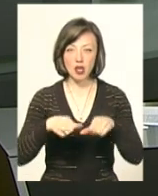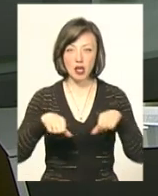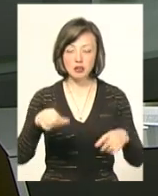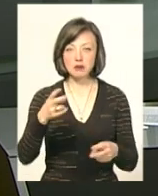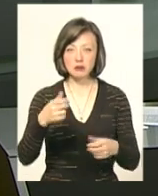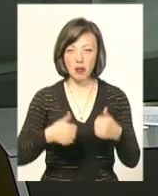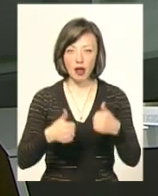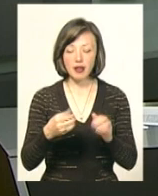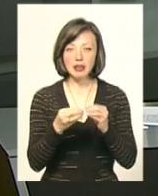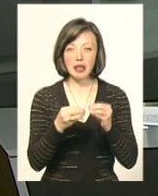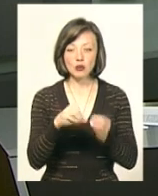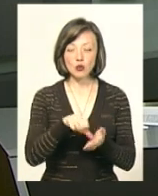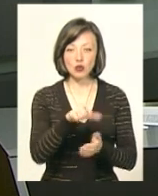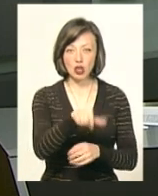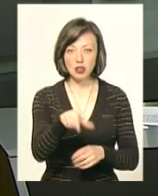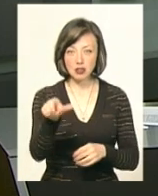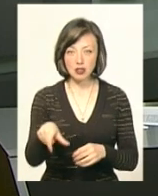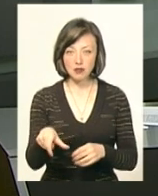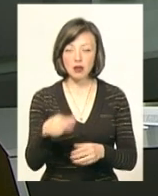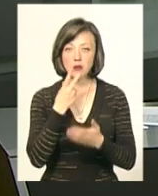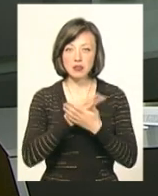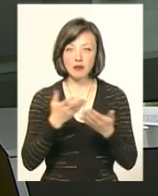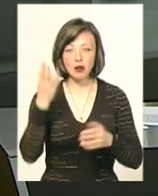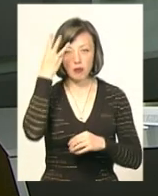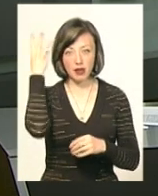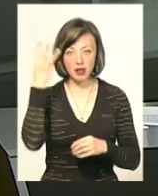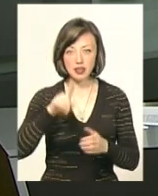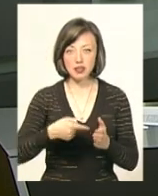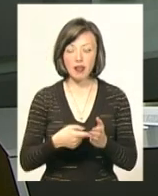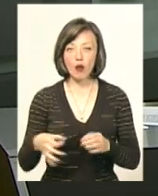Володимир Коричак, 10 учасників спартакіади представлятимуть